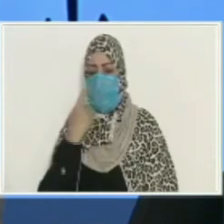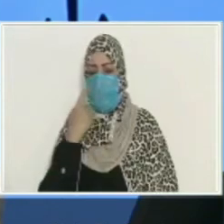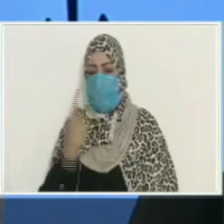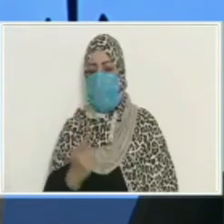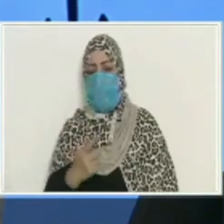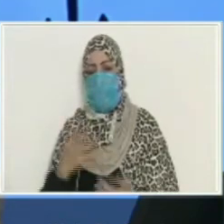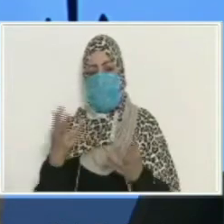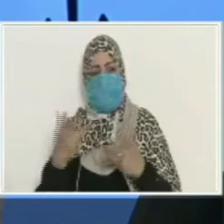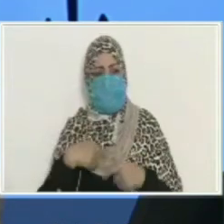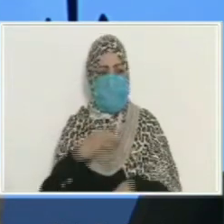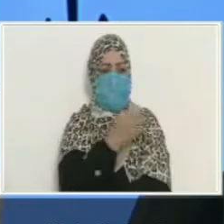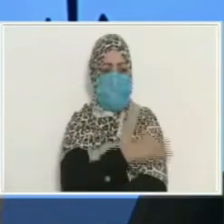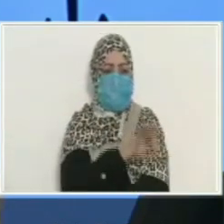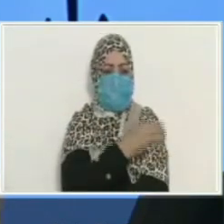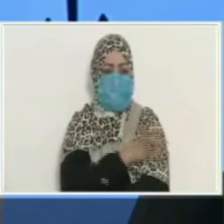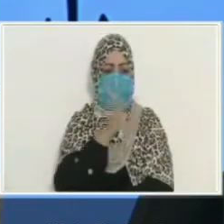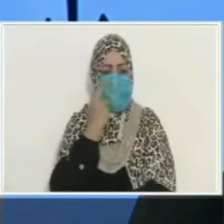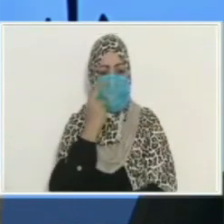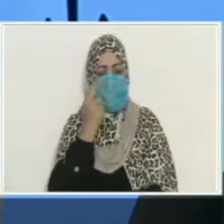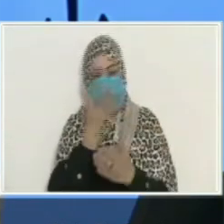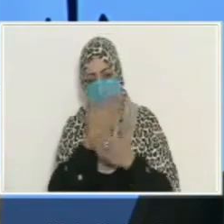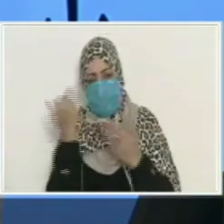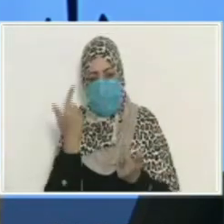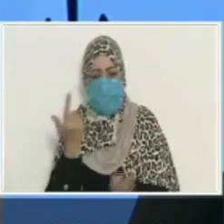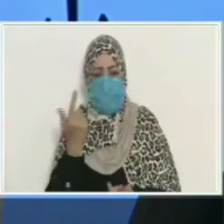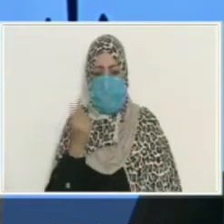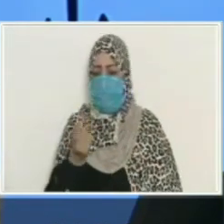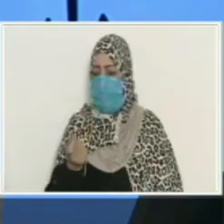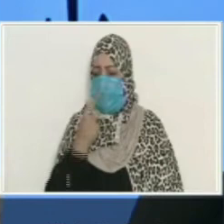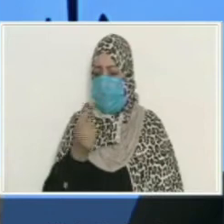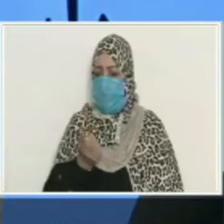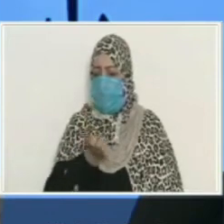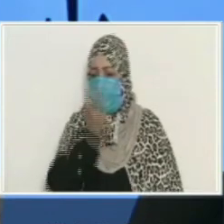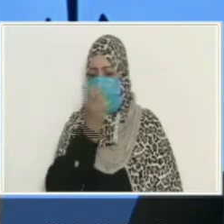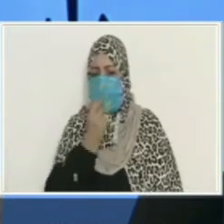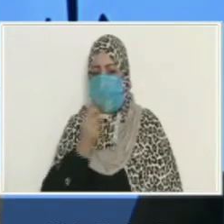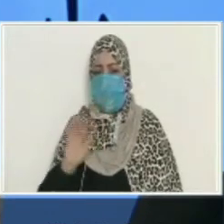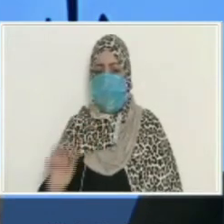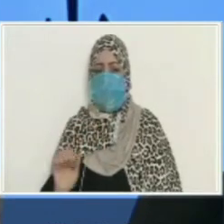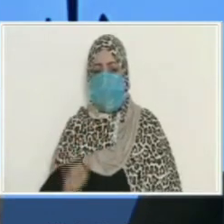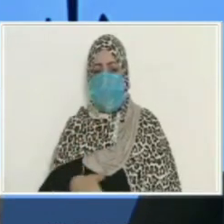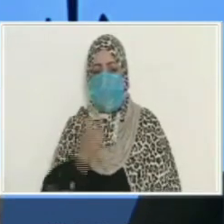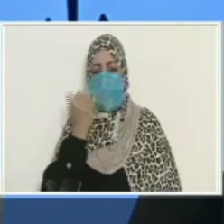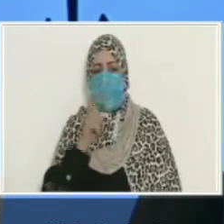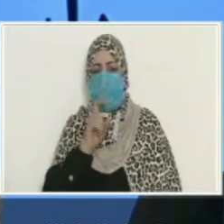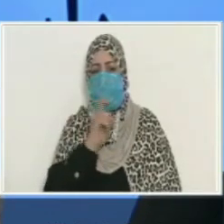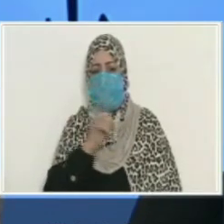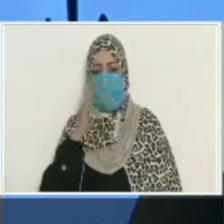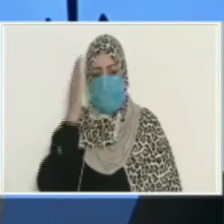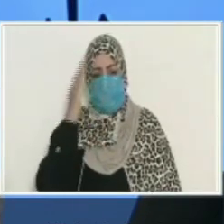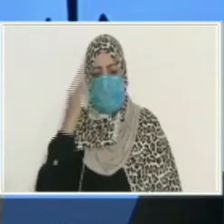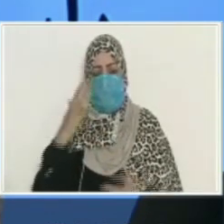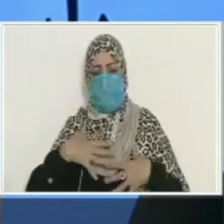سأل أيضا عن امرأة أوصت لابنتها بالذهب بذهبها وباقي التركة من مالها أو